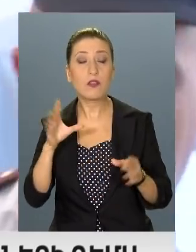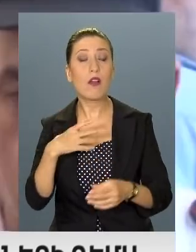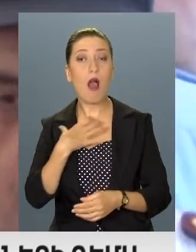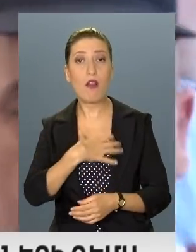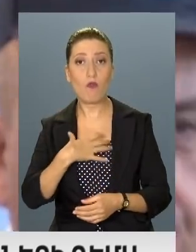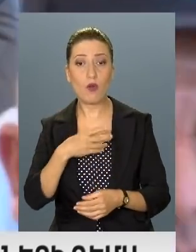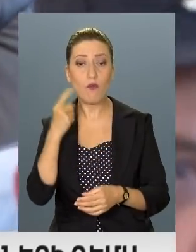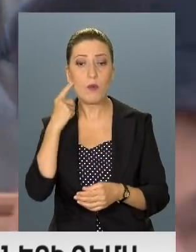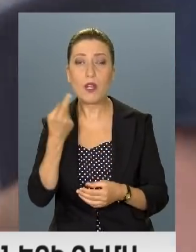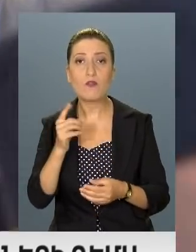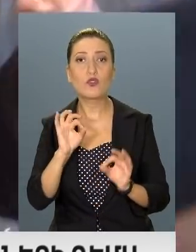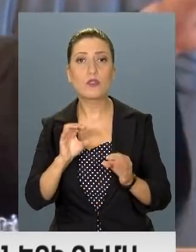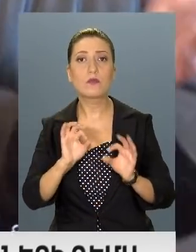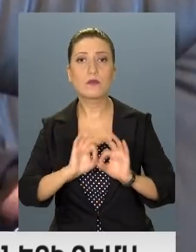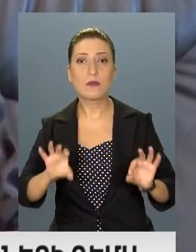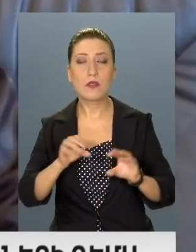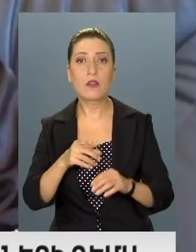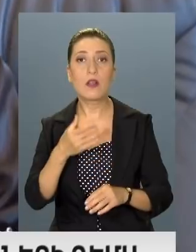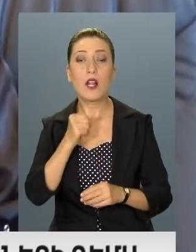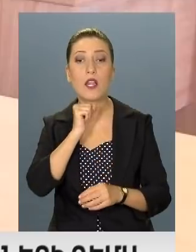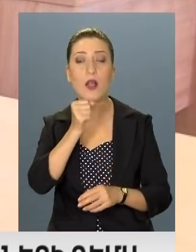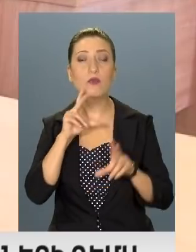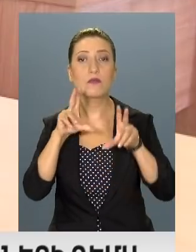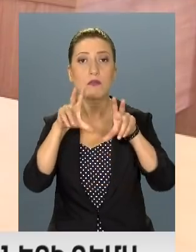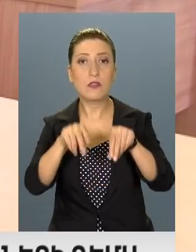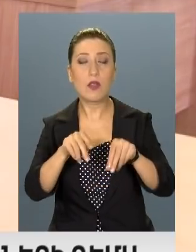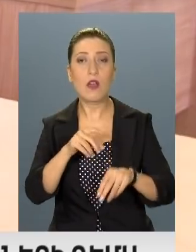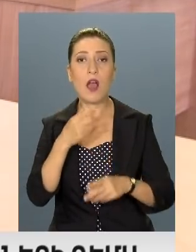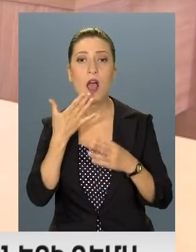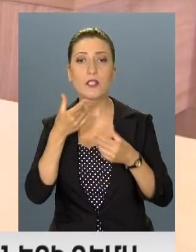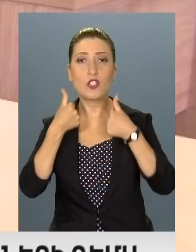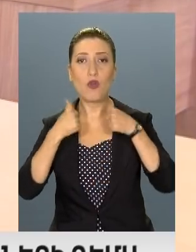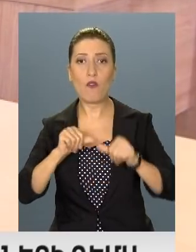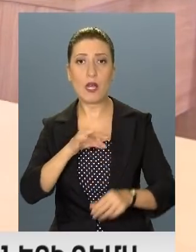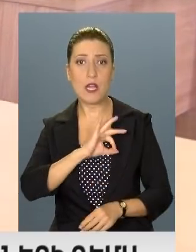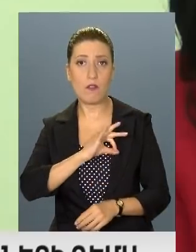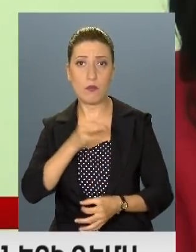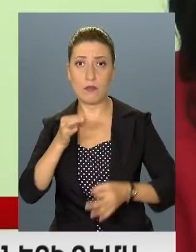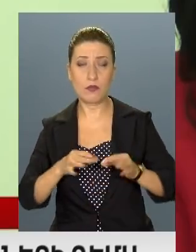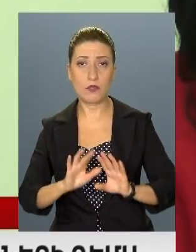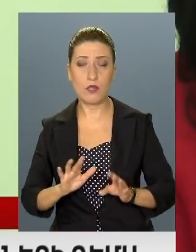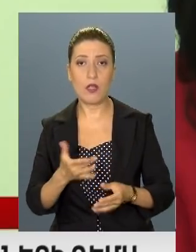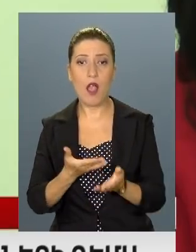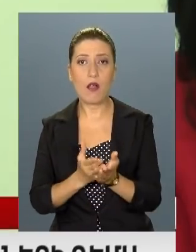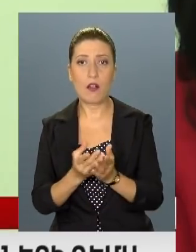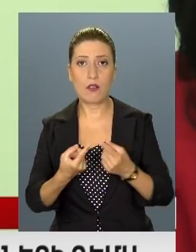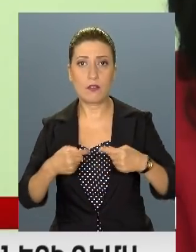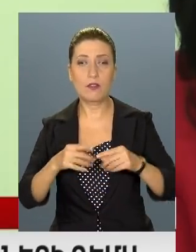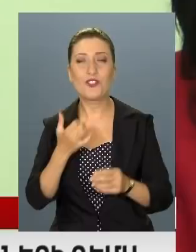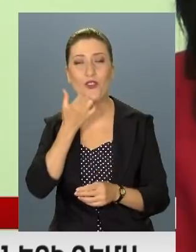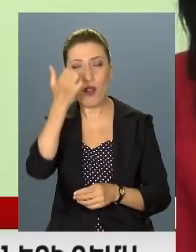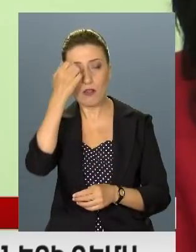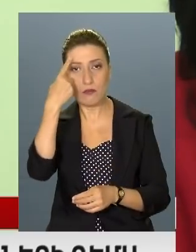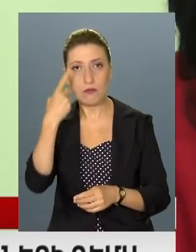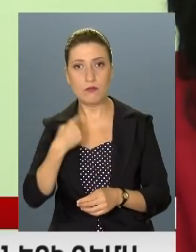տալու համար։ Լրագրողները հիշեցրին, խորհրդարանը իրավաբանական գրասենյակ չէ, այլ քաղաքական մարմին։ Շնորհակալություն,